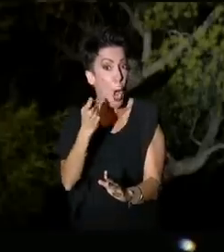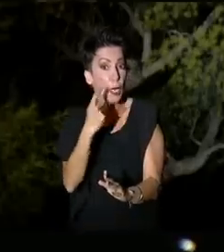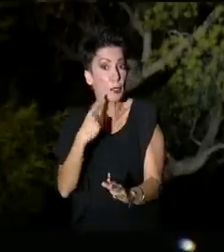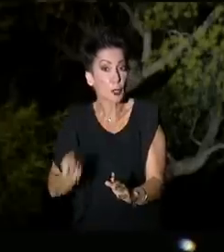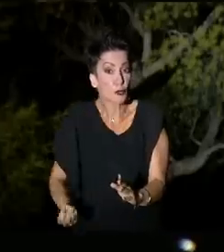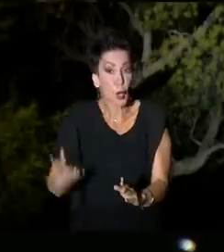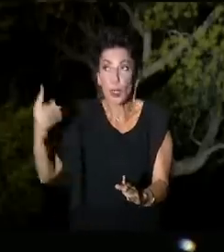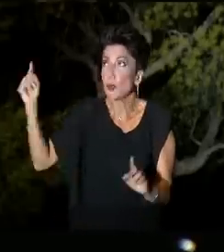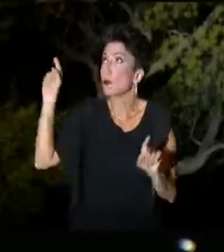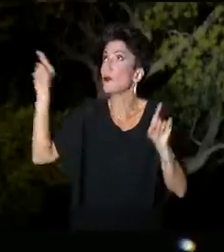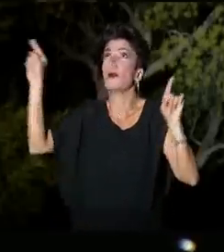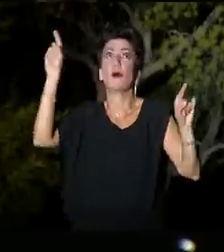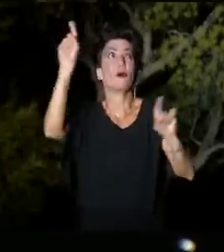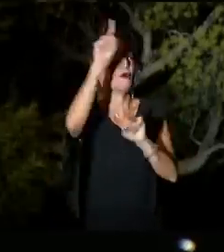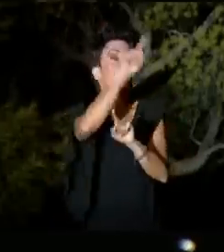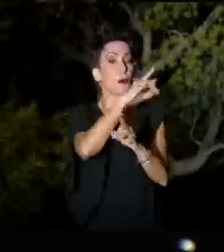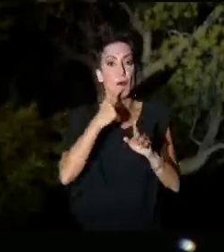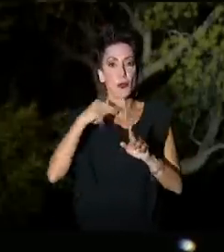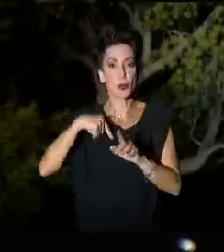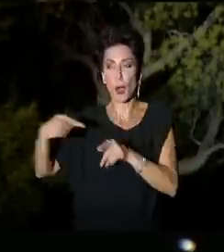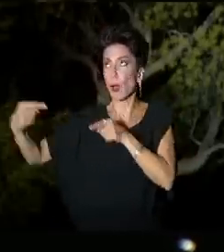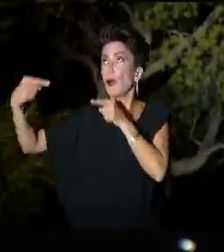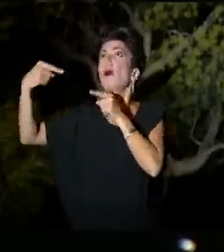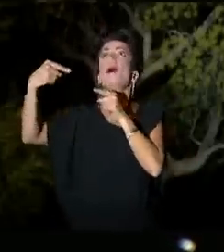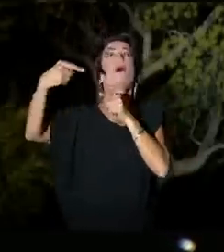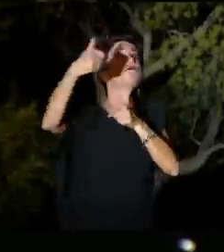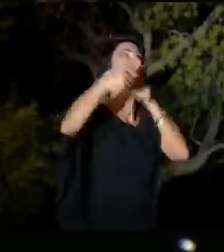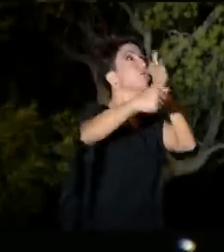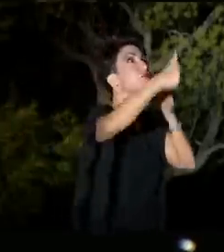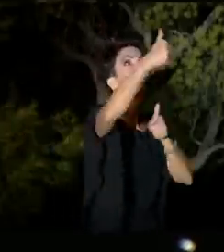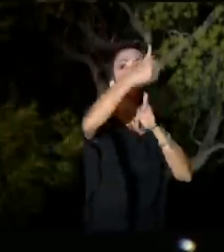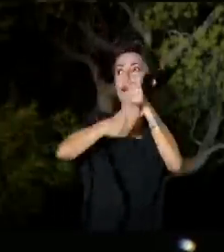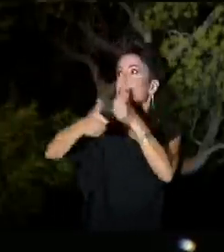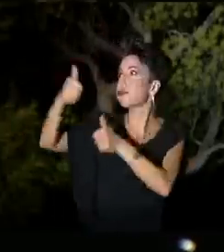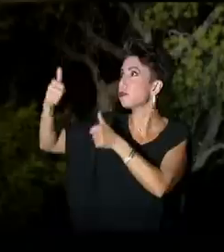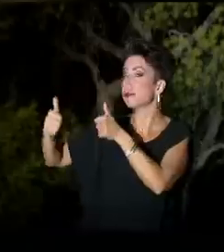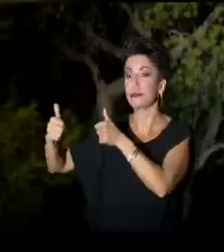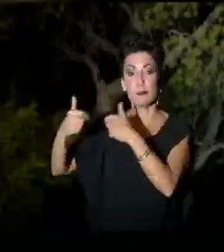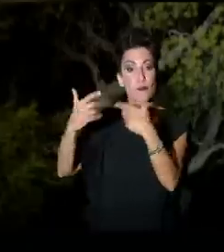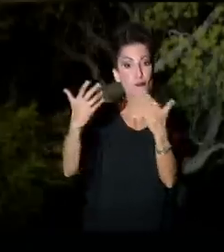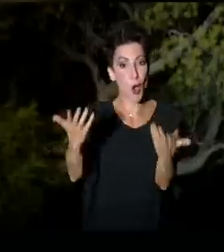Ακριβώς όπως συμβαίνει τώρα και με τον νέο τρόπο